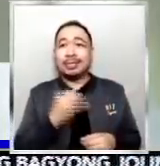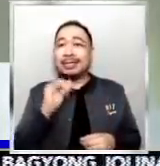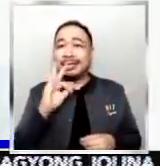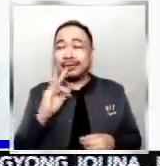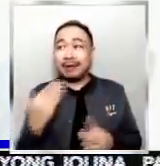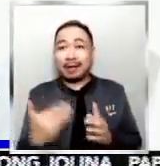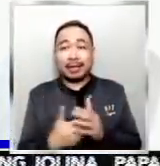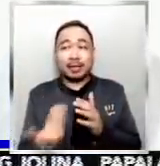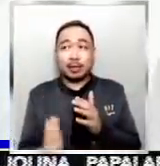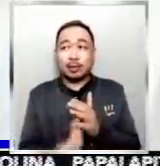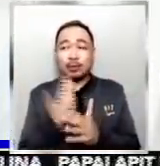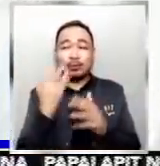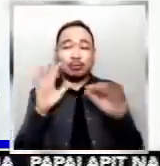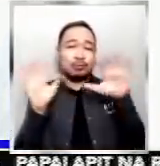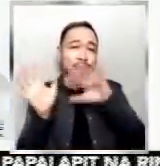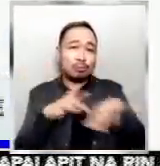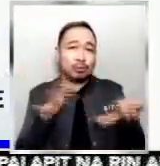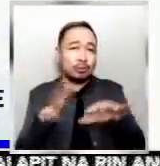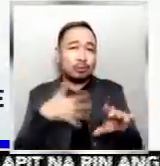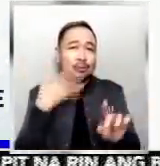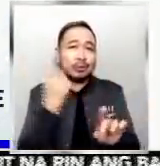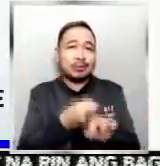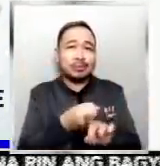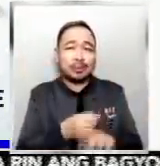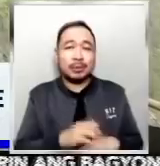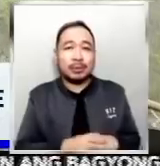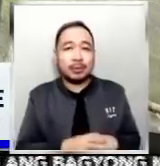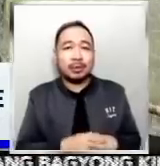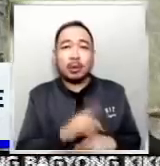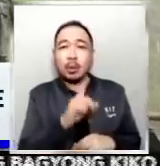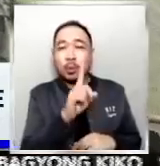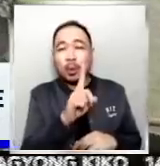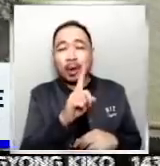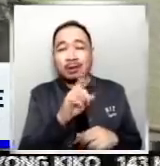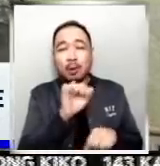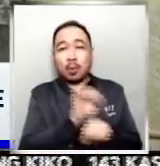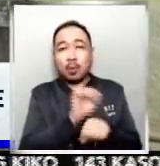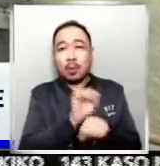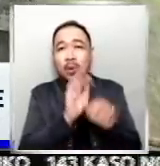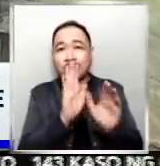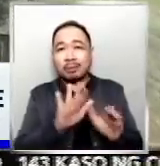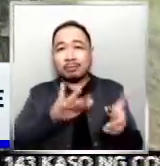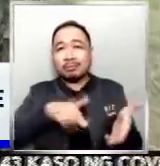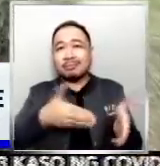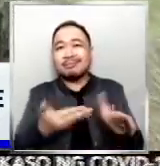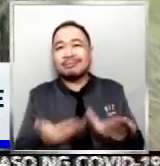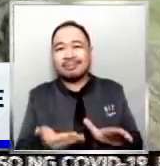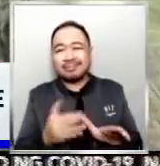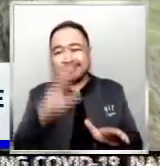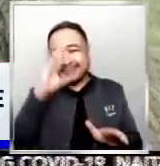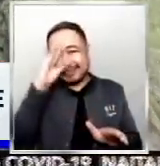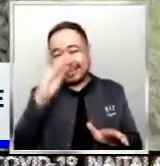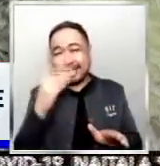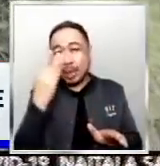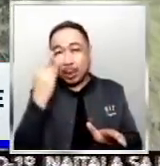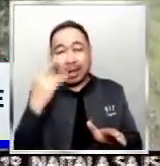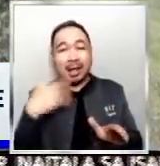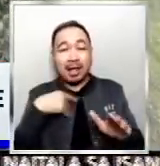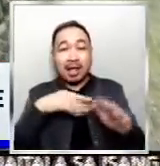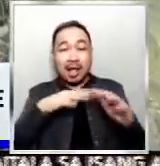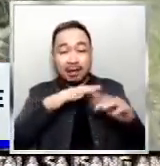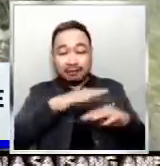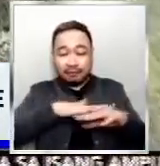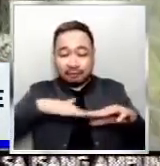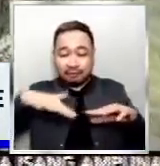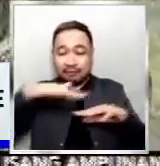bagyo. Patay naman ang isang construction worker na si Mark D. Pamplangge matapos matabunan ng gumuhong lupa sa Laurel, Batangas sa